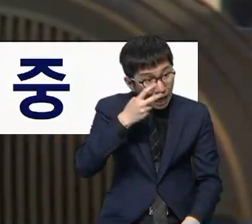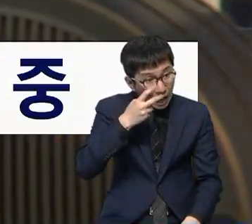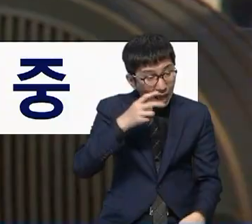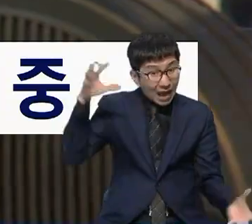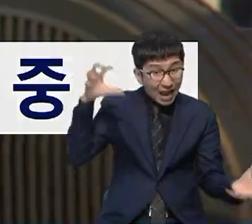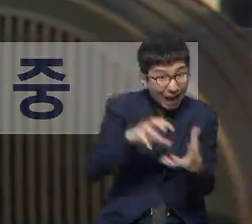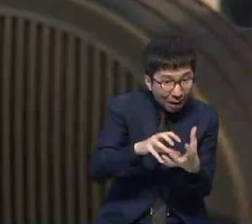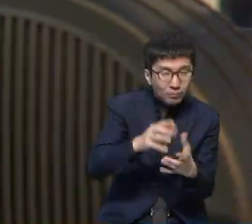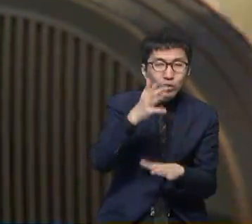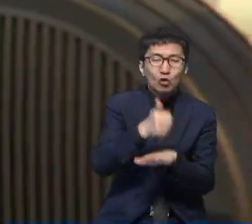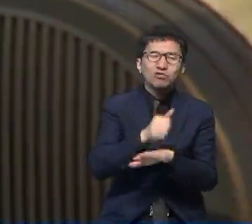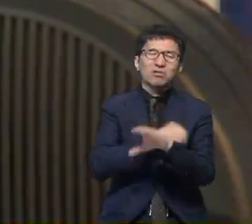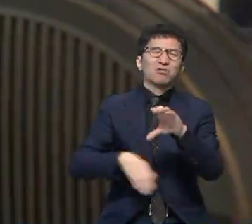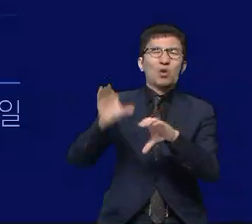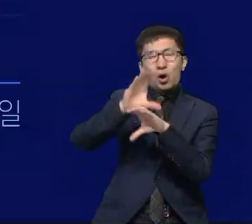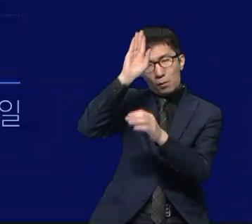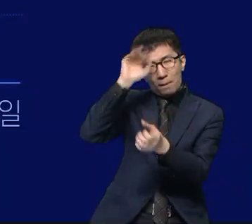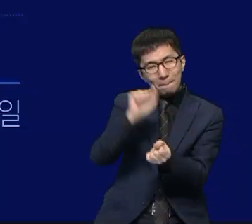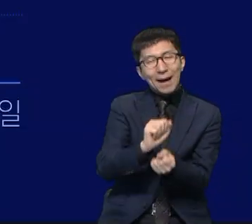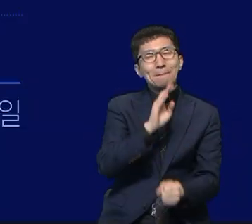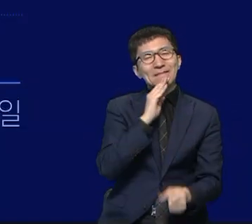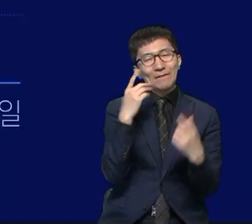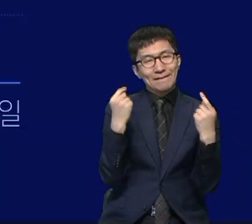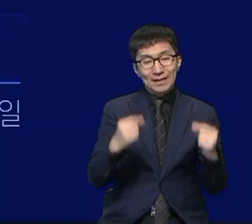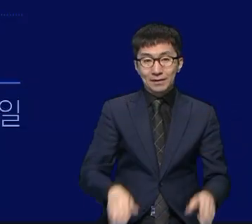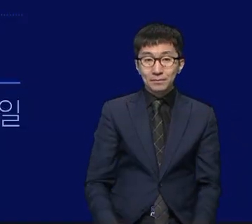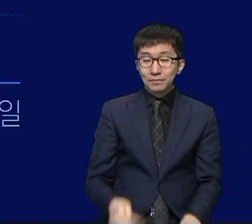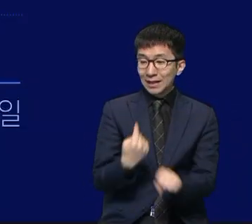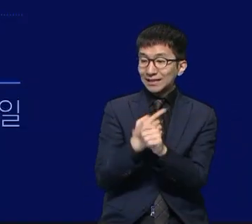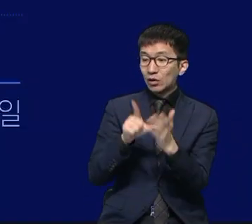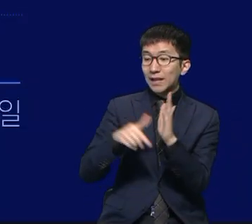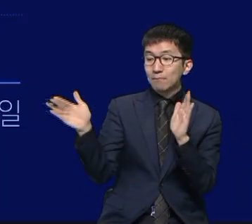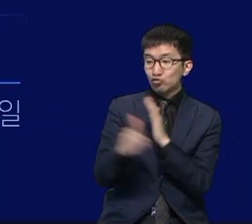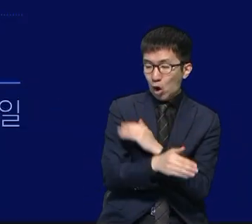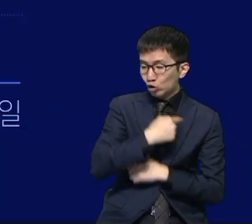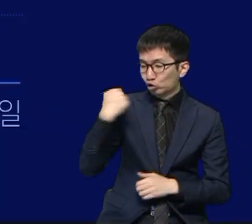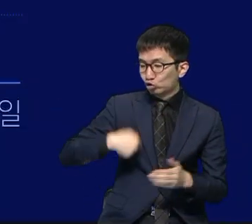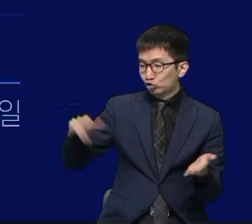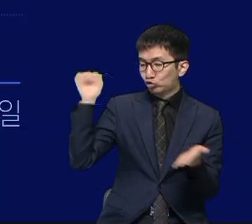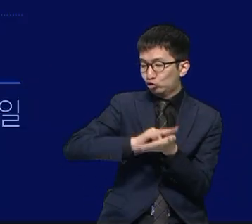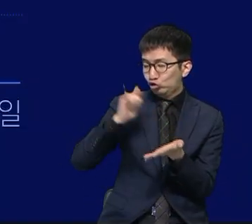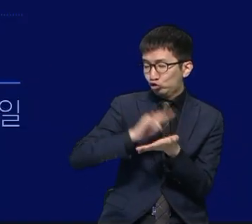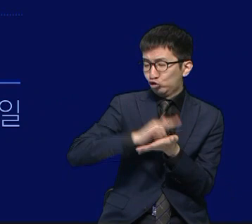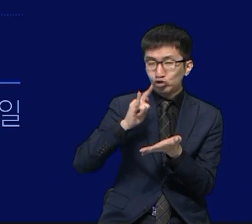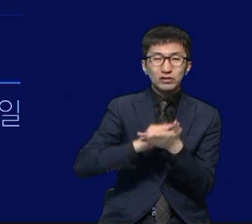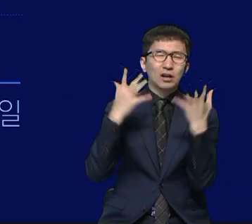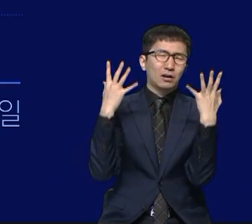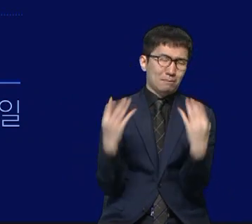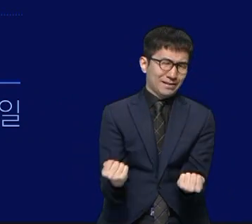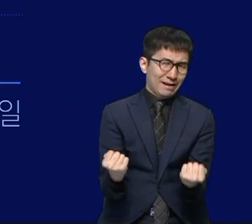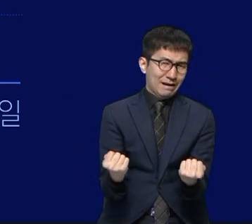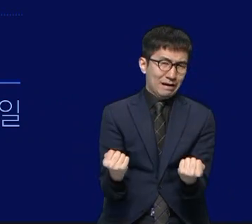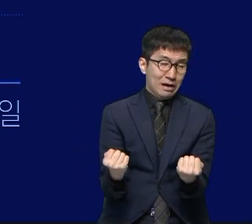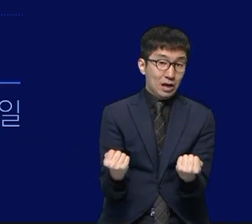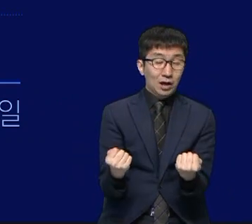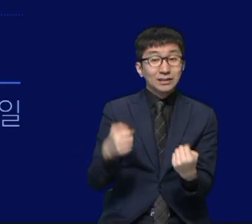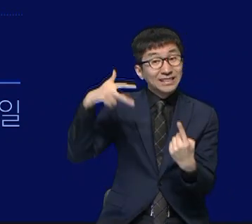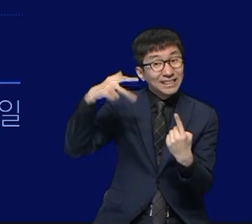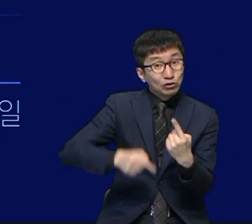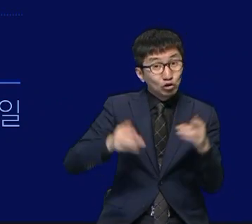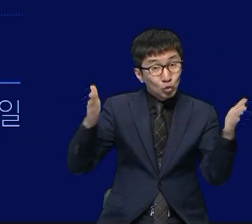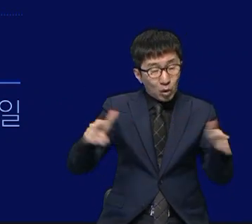높아질 전망입니다. 지난달부터 해외 유입 확진자 중 중국발 확진자 비율이 높아지고 있는데 최근 한 주